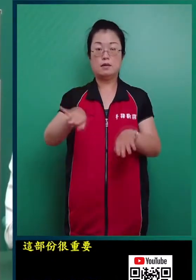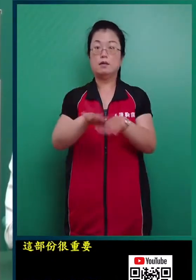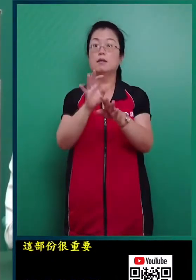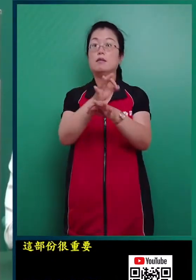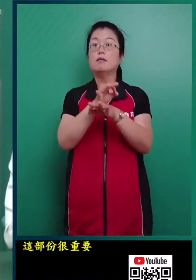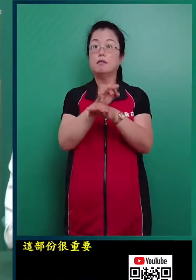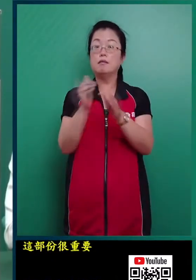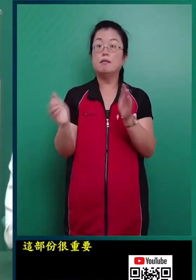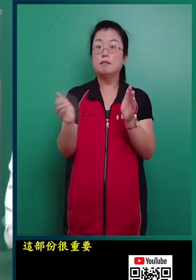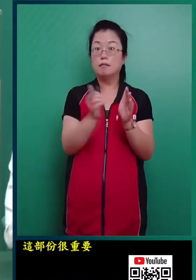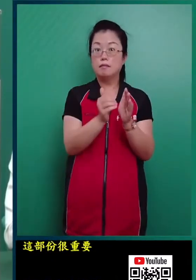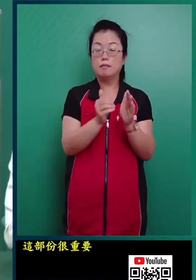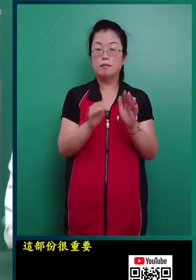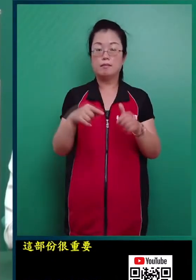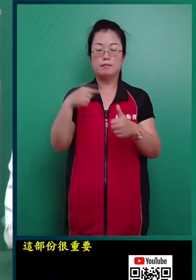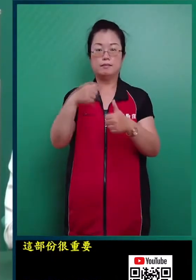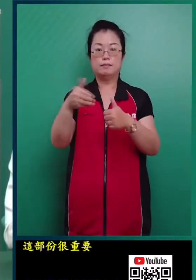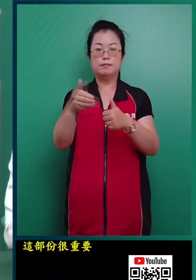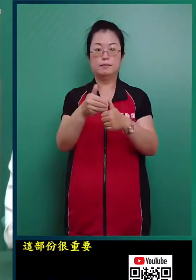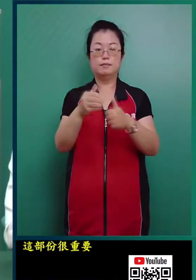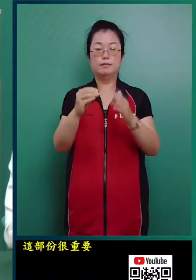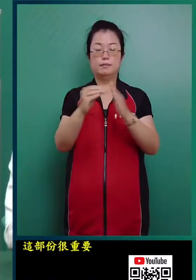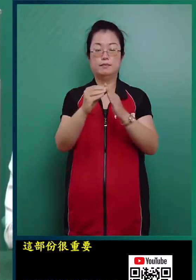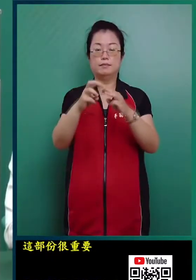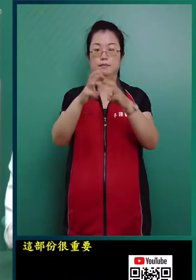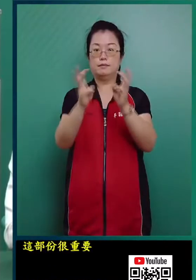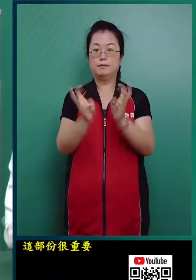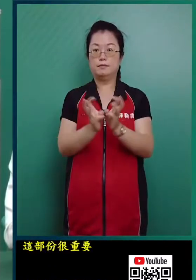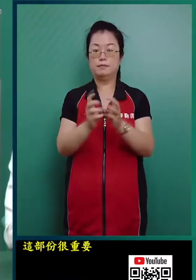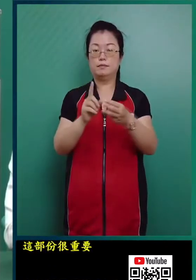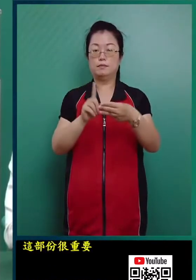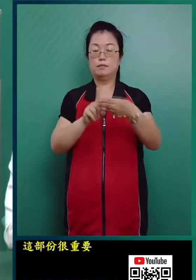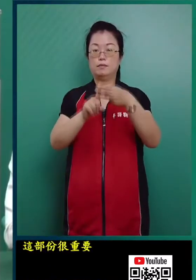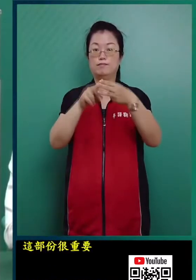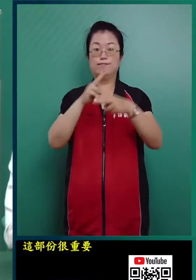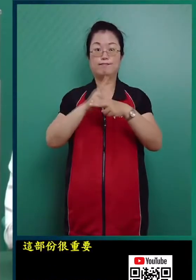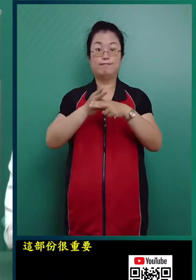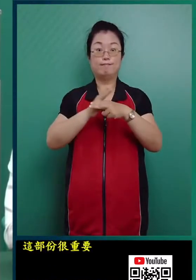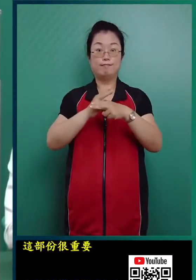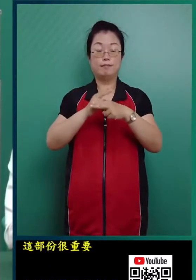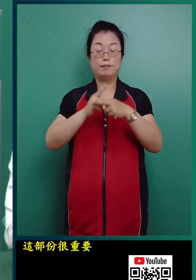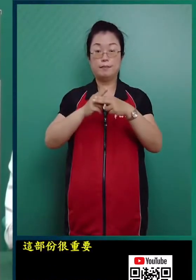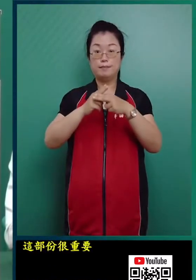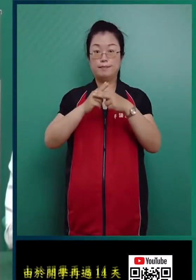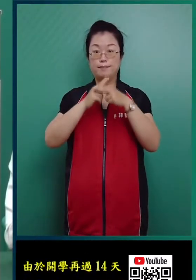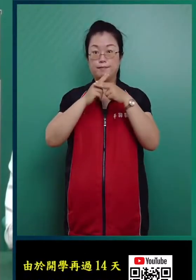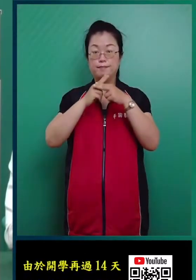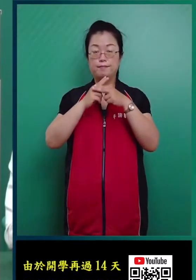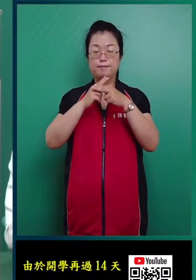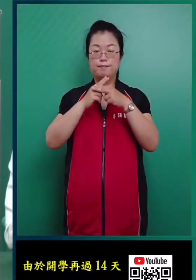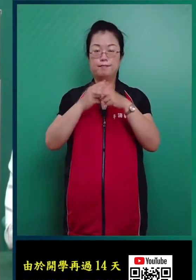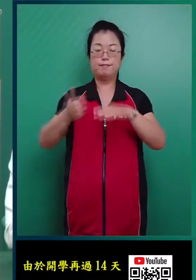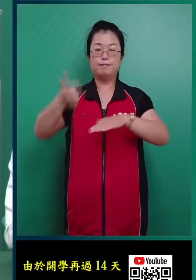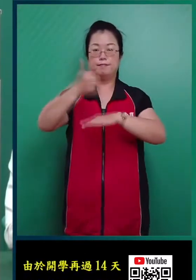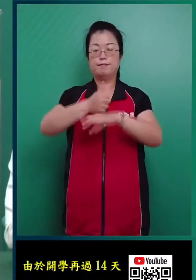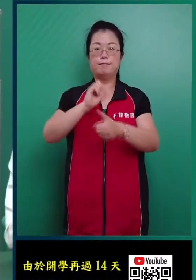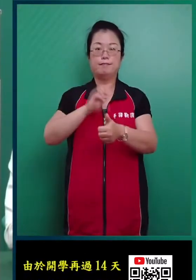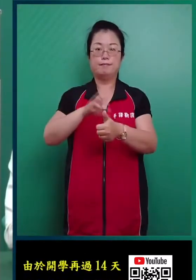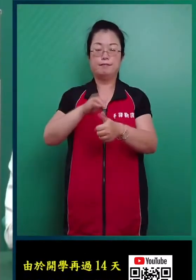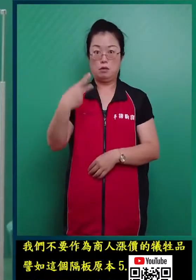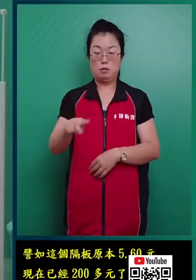在起价到200多块，所以嘛提醒各校采工只要合用的就好，不一定爱透明的阿古